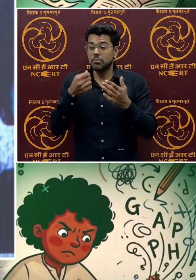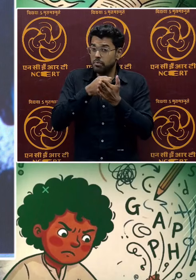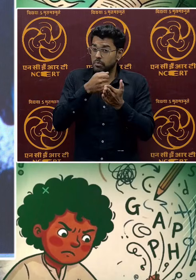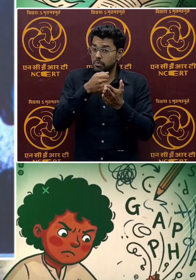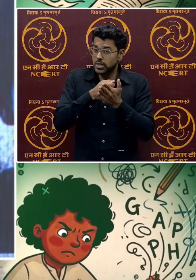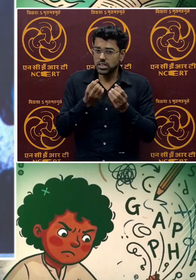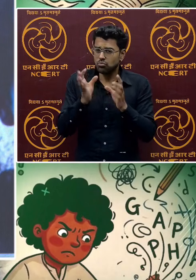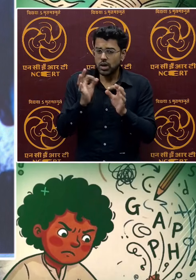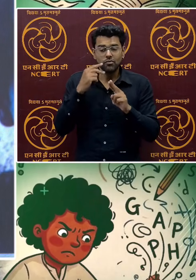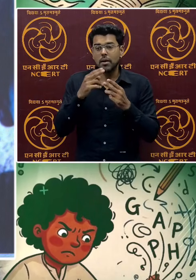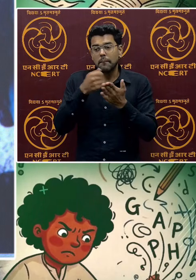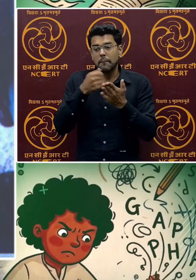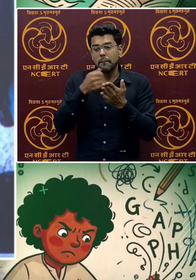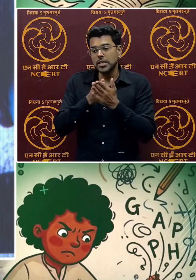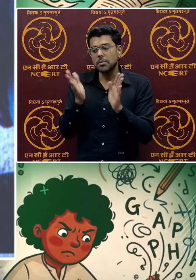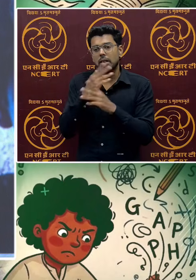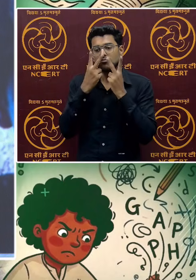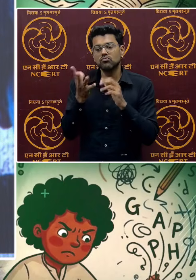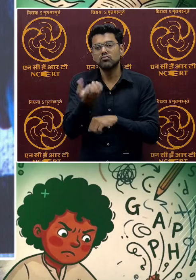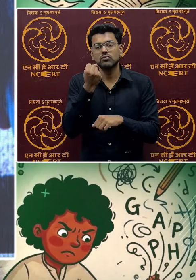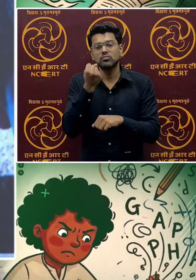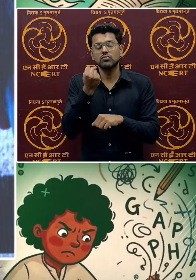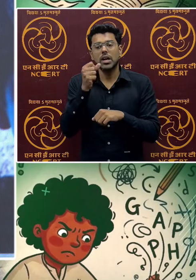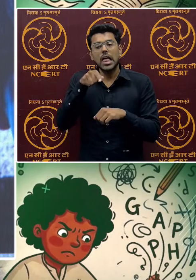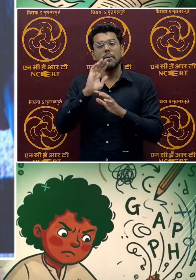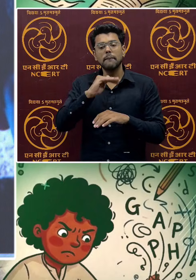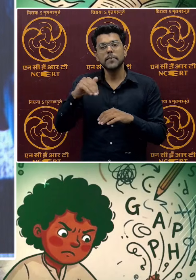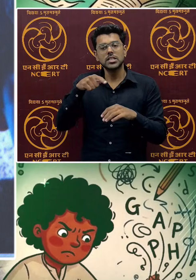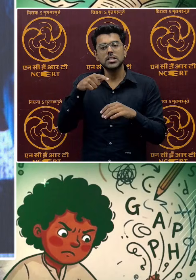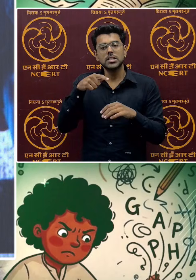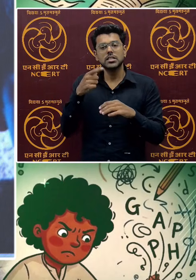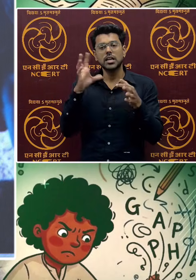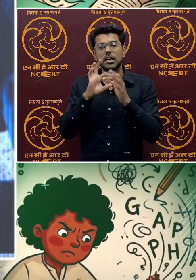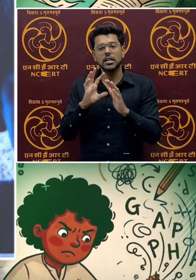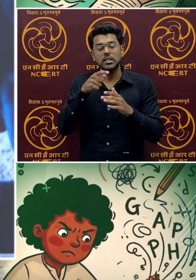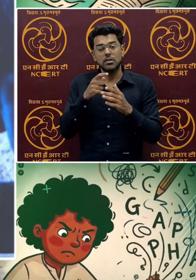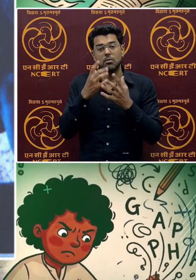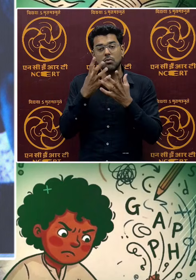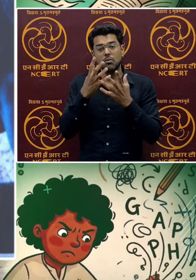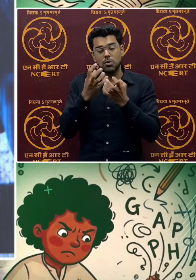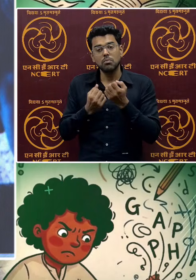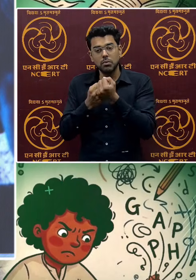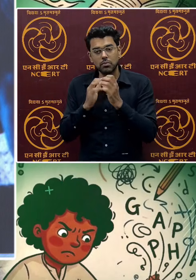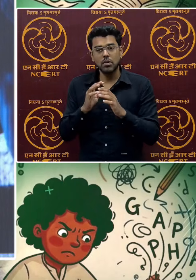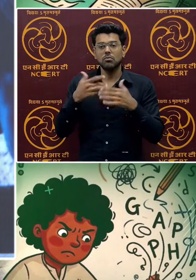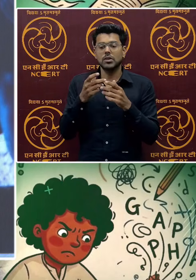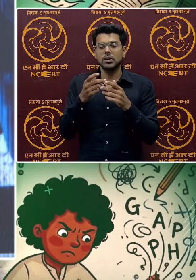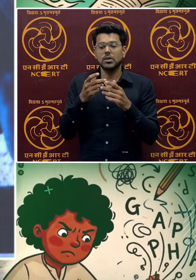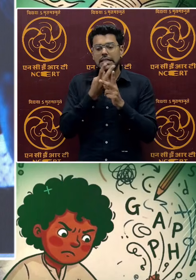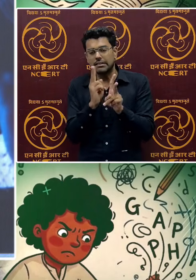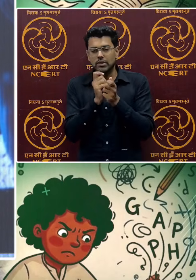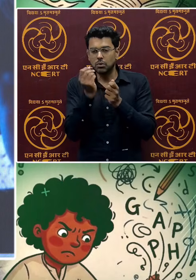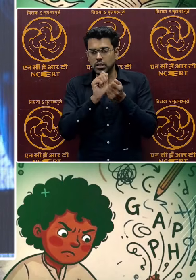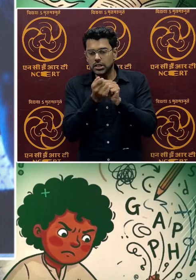ऐसे screening हो जाए, पता लग जाए पहले से कि हाँ ये बच्चे को इस चीज़ की ज़्यादा ज़रूरत है, यहाँ पर इसके लिए हम कस्टमाइज़ कर सकते